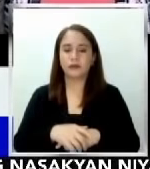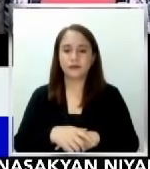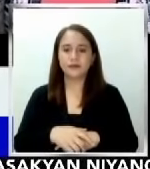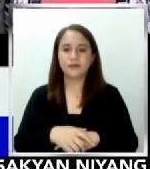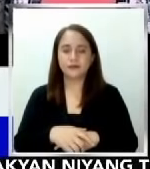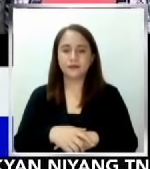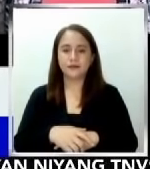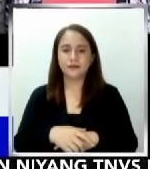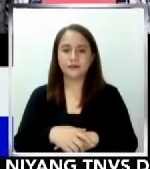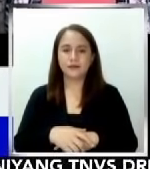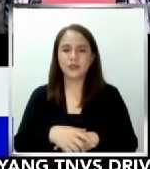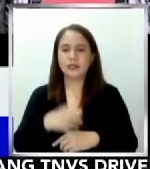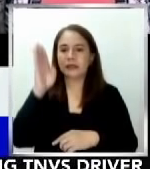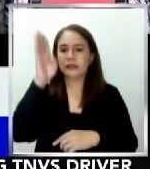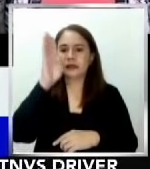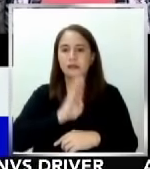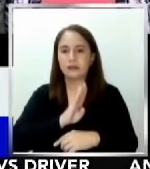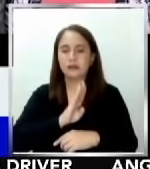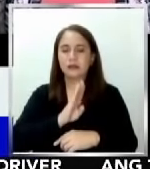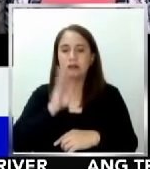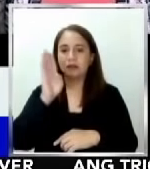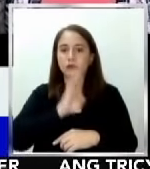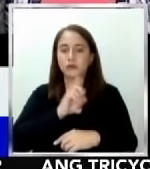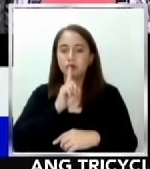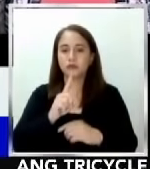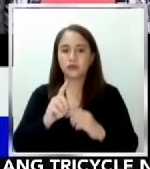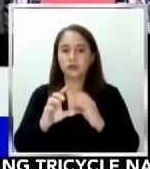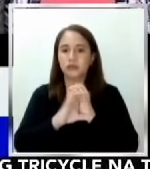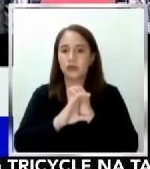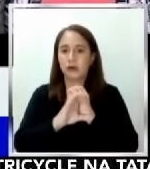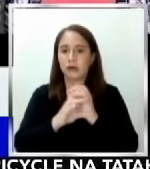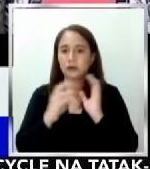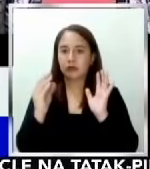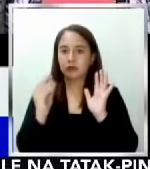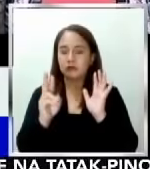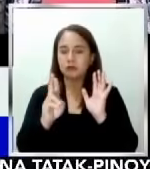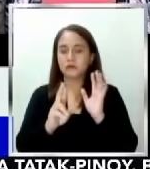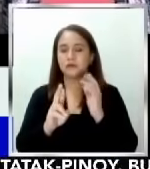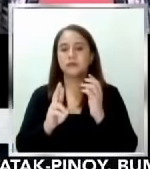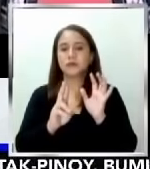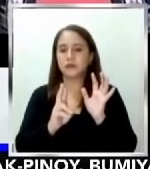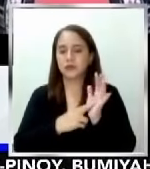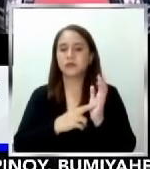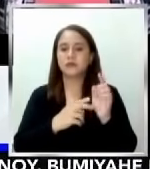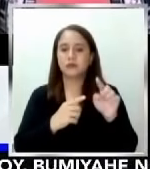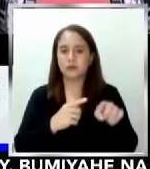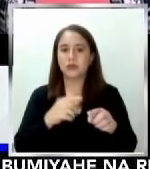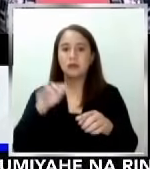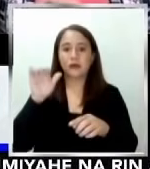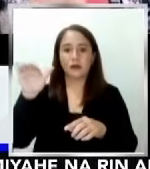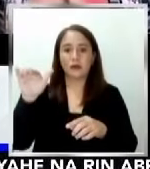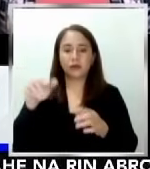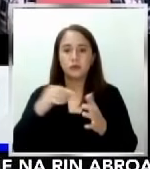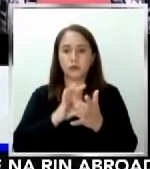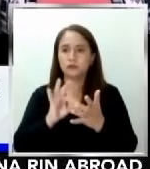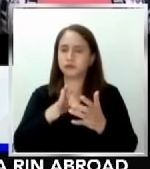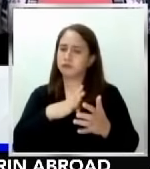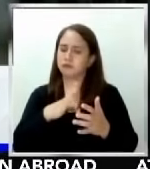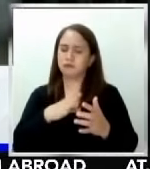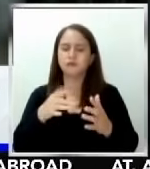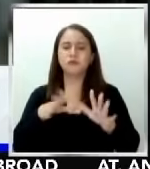nasira daw yung talagang naka-register doon sa Grab account, kaya yun ang ginamit niya. Kaya sumakay na itong